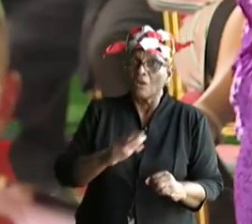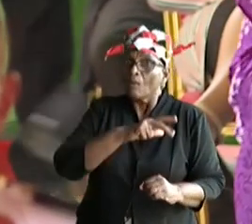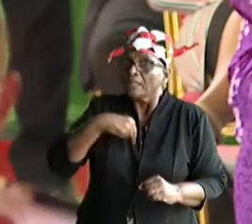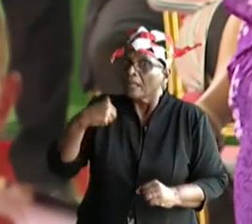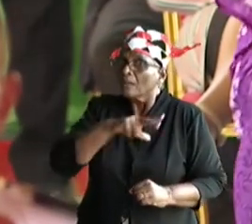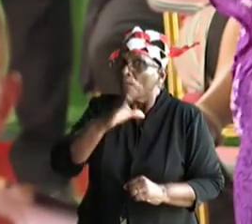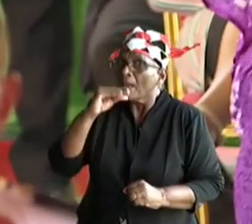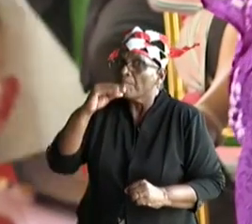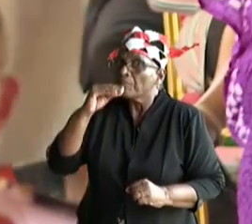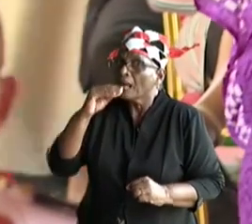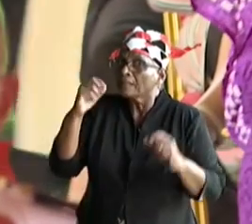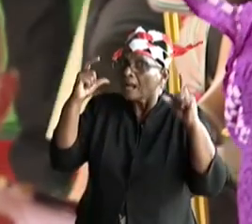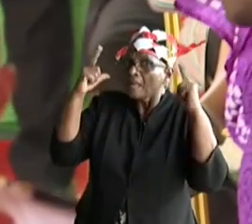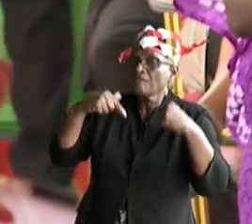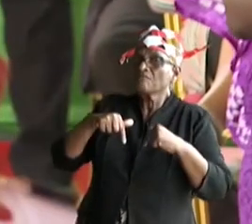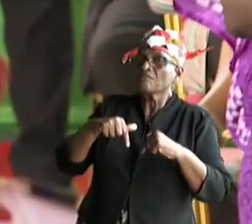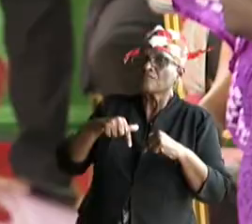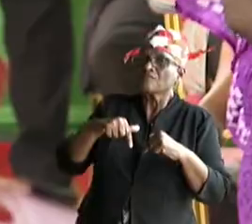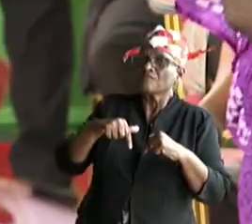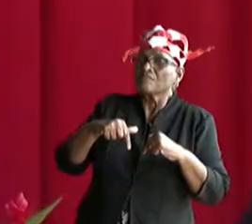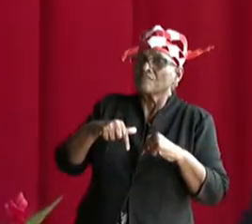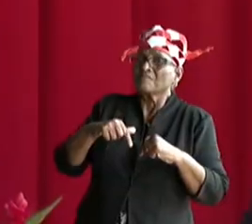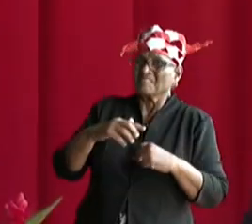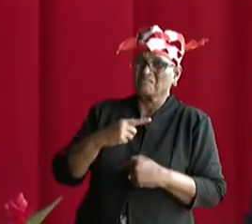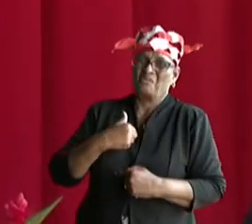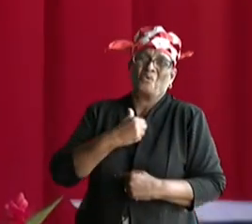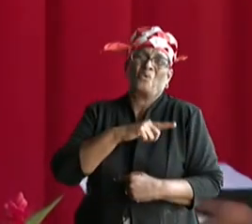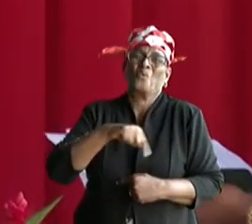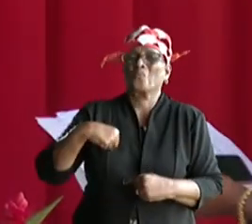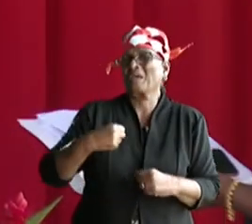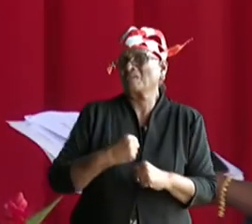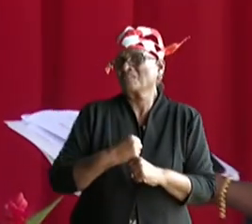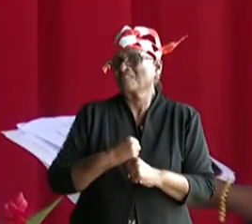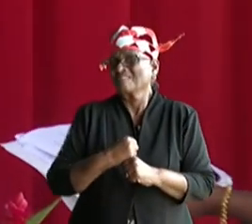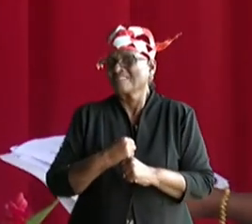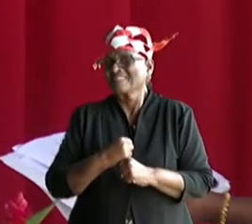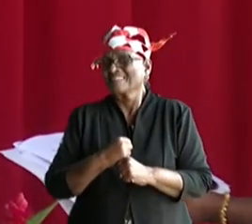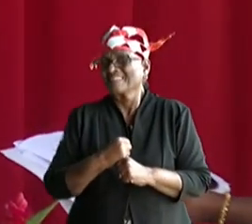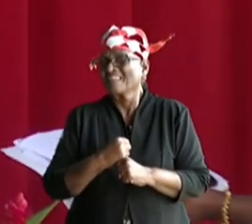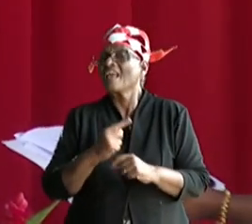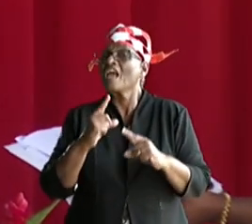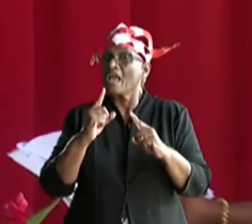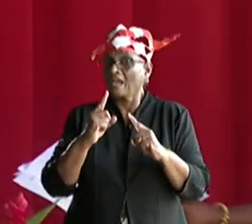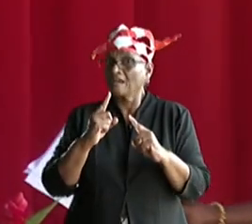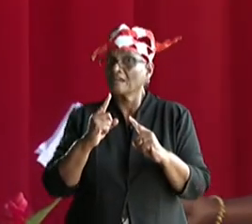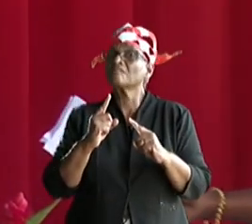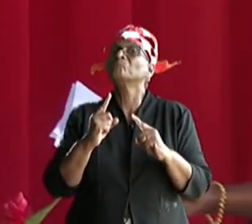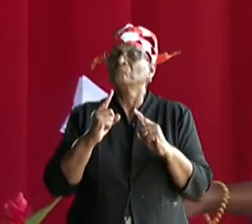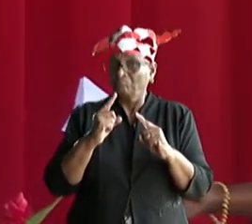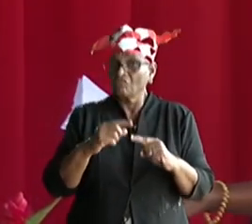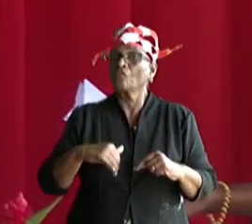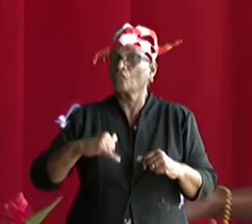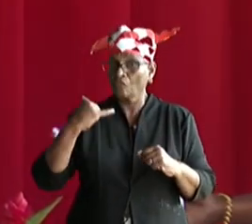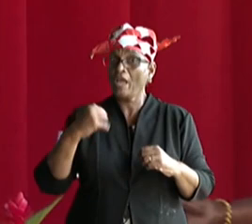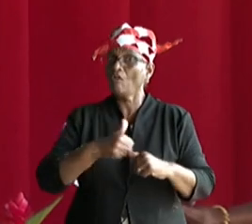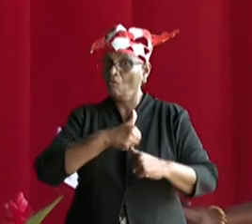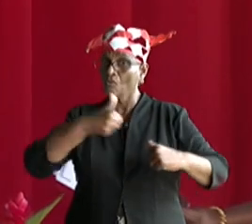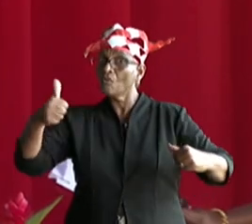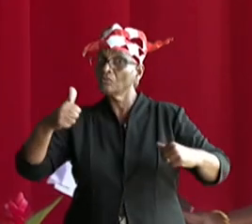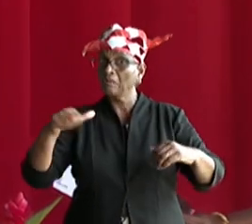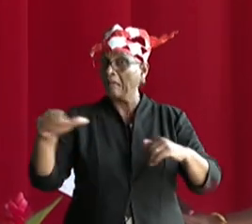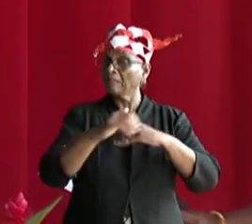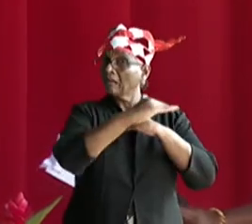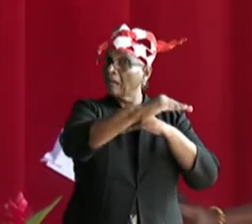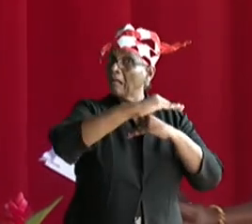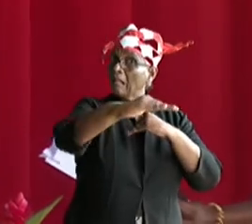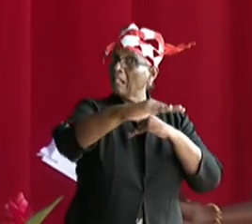praten over leefbaarheid, dan doen wij echt niet onder voor heel veel en nogmaals heel veel landen in de